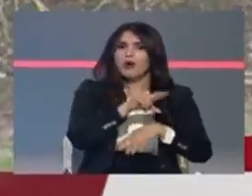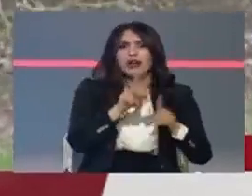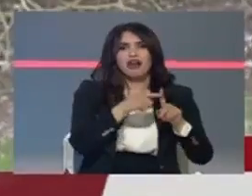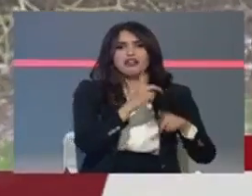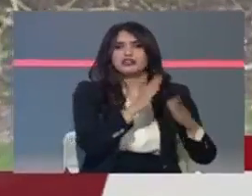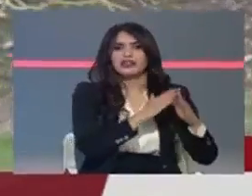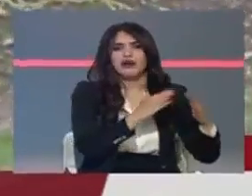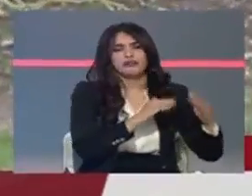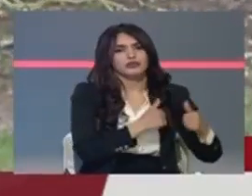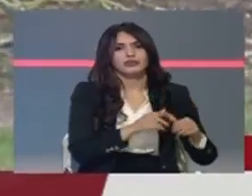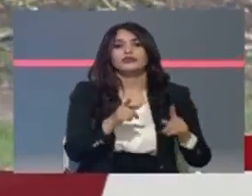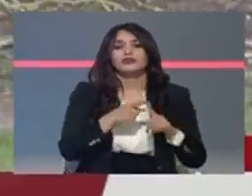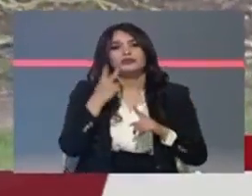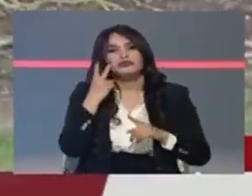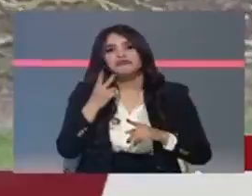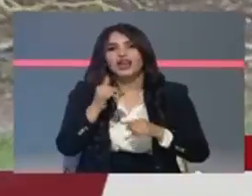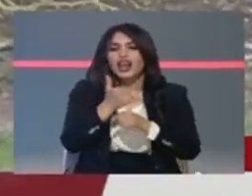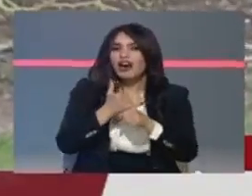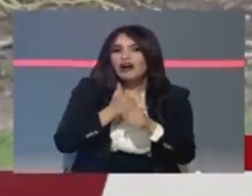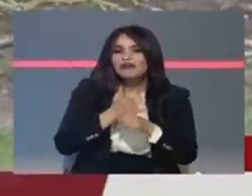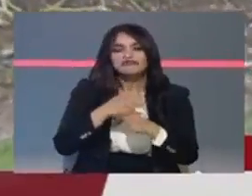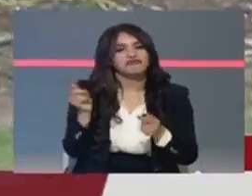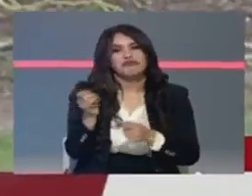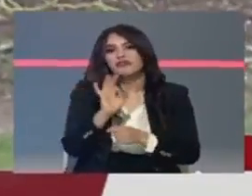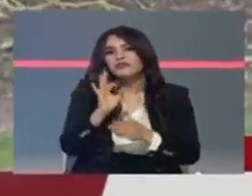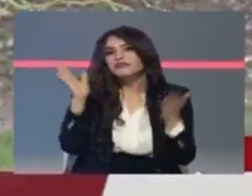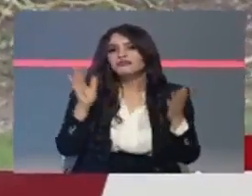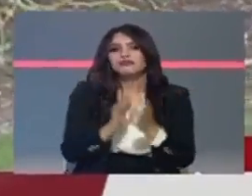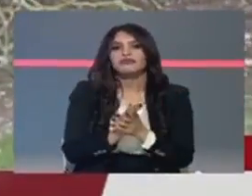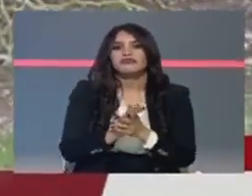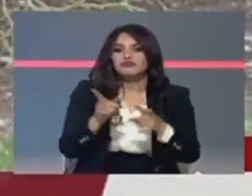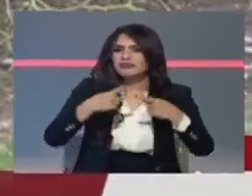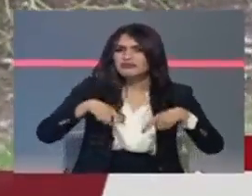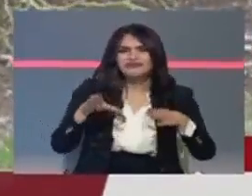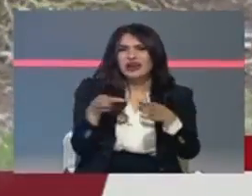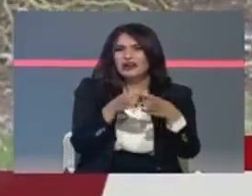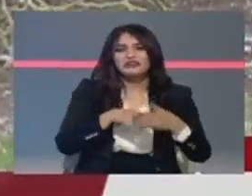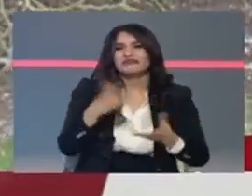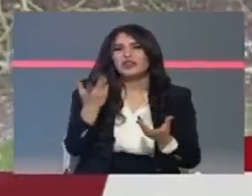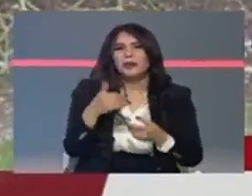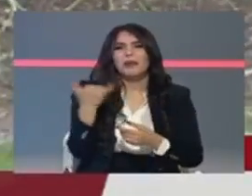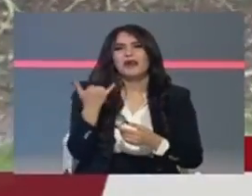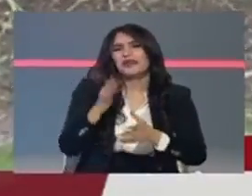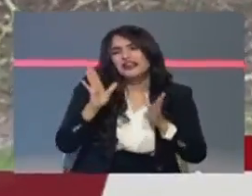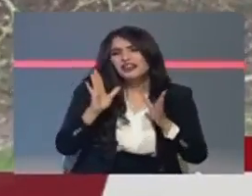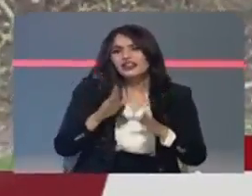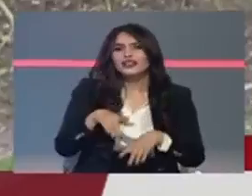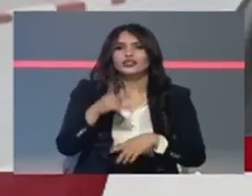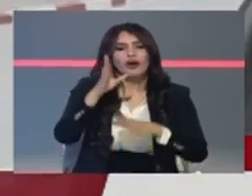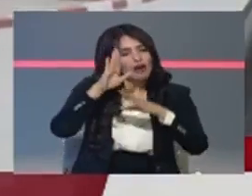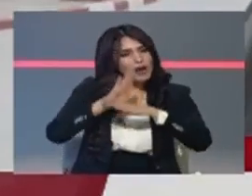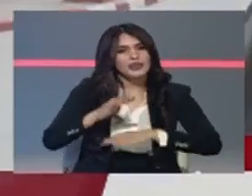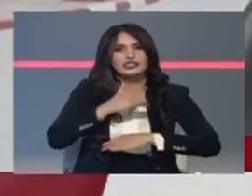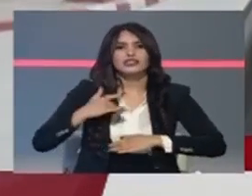راح، وشي قاعدين القهاوي وقاعدين الحلق مع العباد ما فيها حتى فايد، الانسان يحافظ على